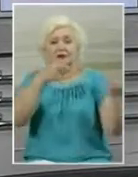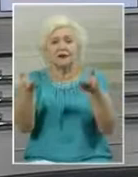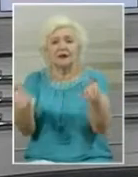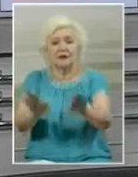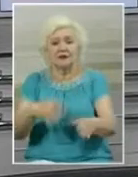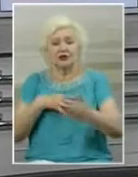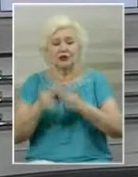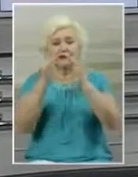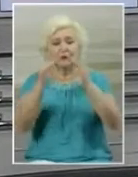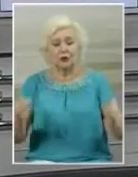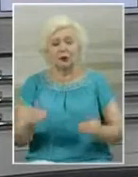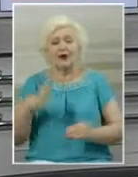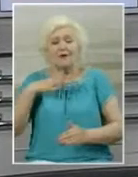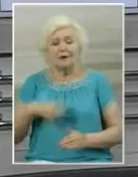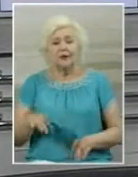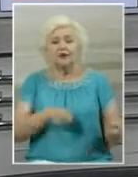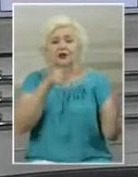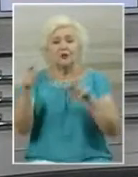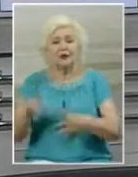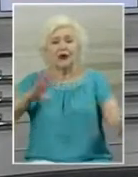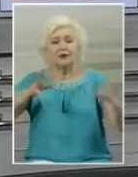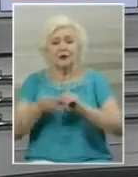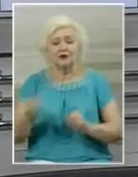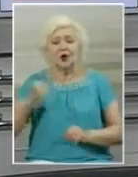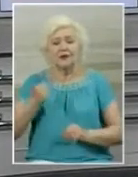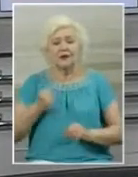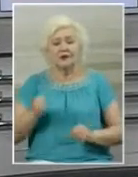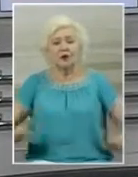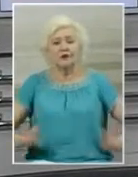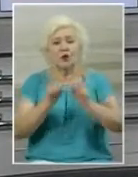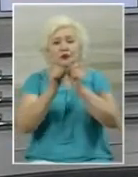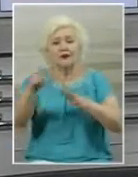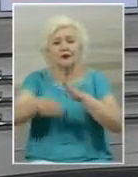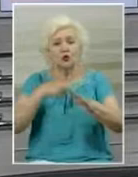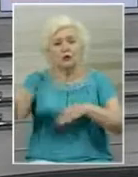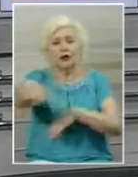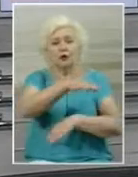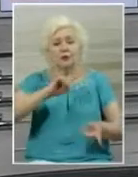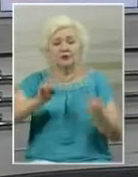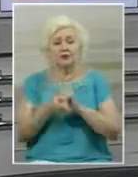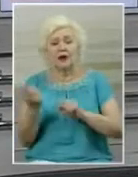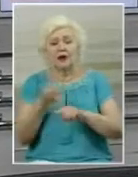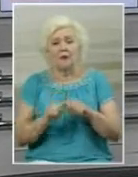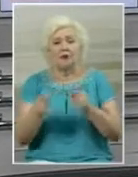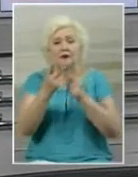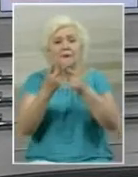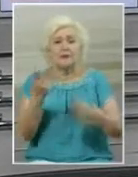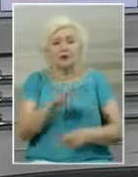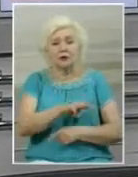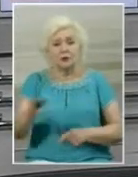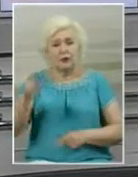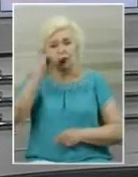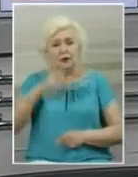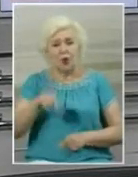домівки. Вимушеними переселенцями в результаті військового конфлікту на Донбасі стали понад 1,5 мільйона